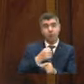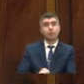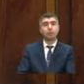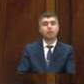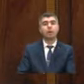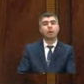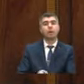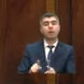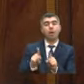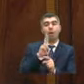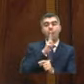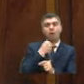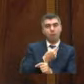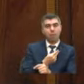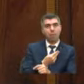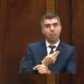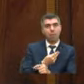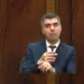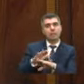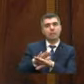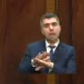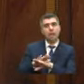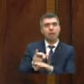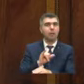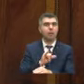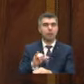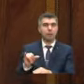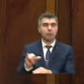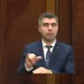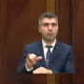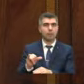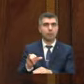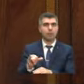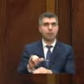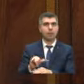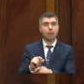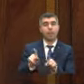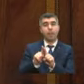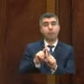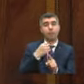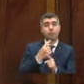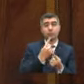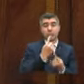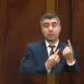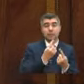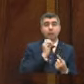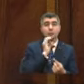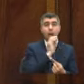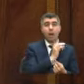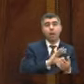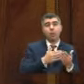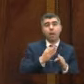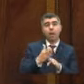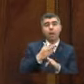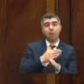أن هذه الحكومة غير سياسية، أنا بغيت الإخوان، خلي الإخوان دابا اللي ما واخا هما عندهم واحد التكنوقراط كان عندهم في الحكومة سابقا